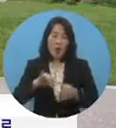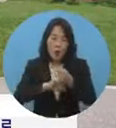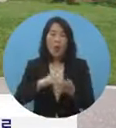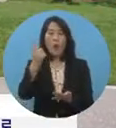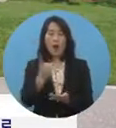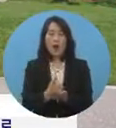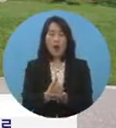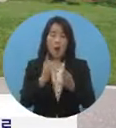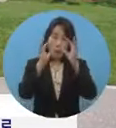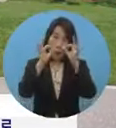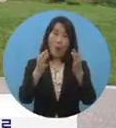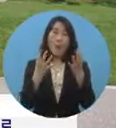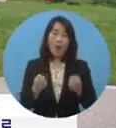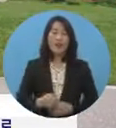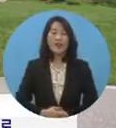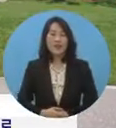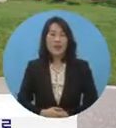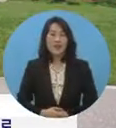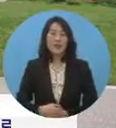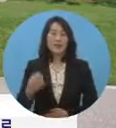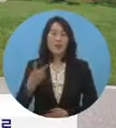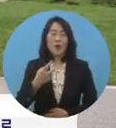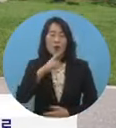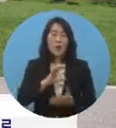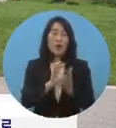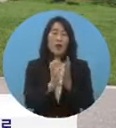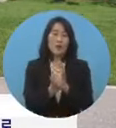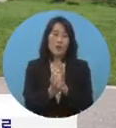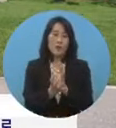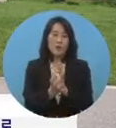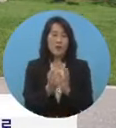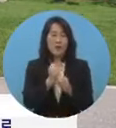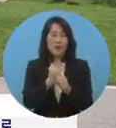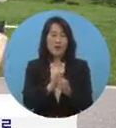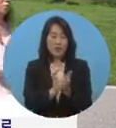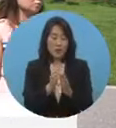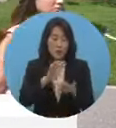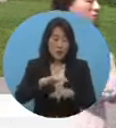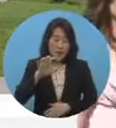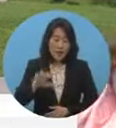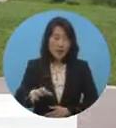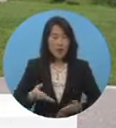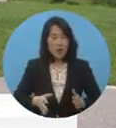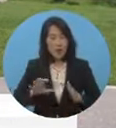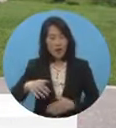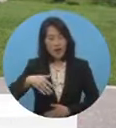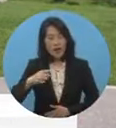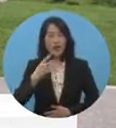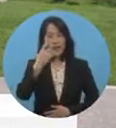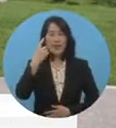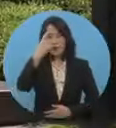들리시면 얼마나 알고 싶다 합니다 그리고 또 국화 렇 이 꿈의 역임 정원에는 고향으로 떠나는